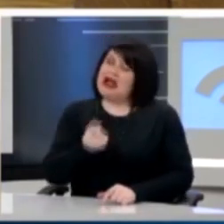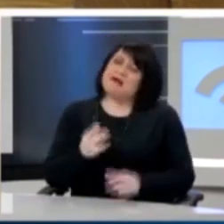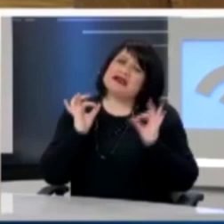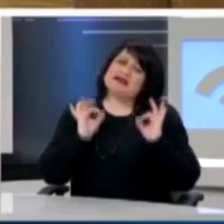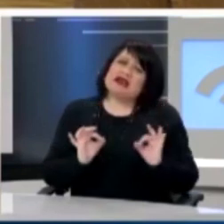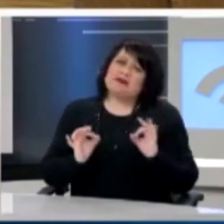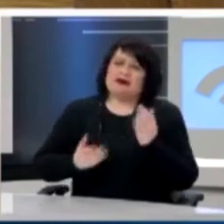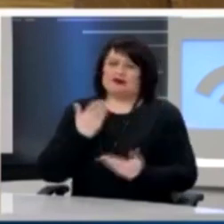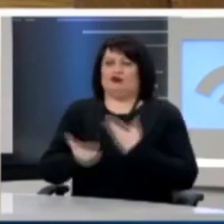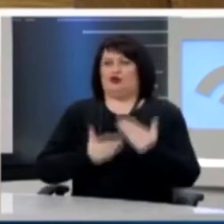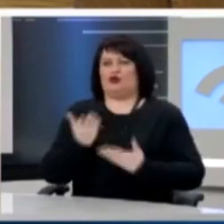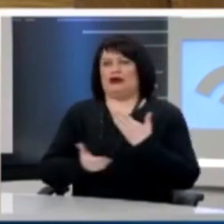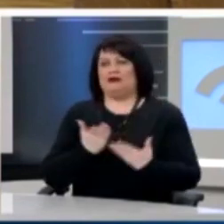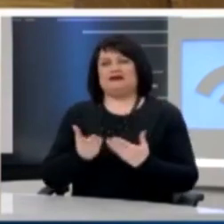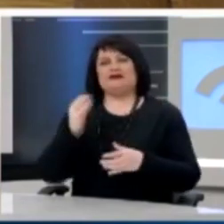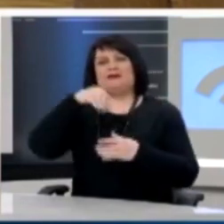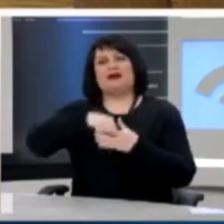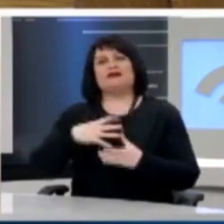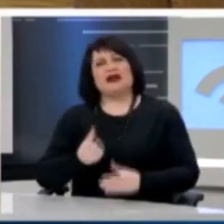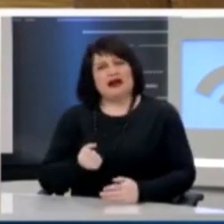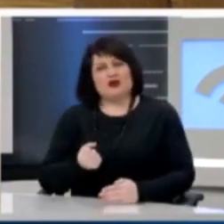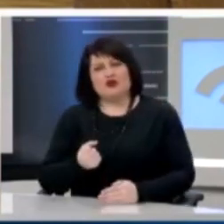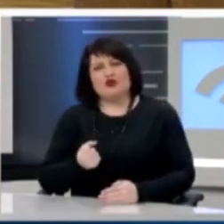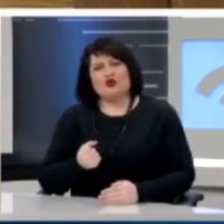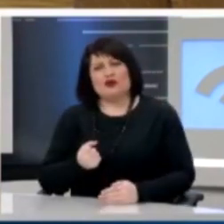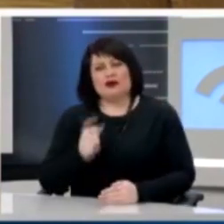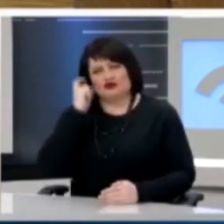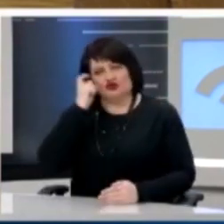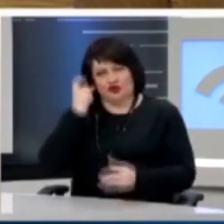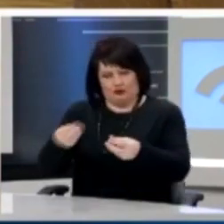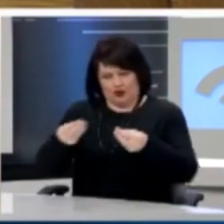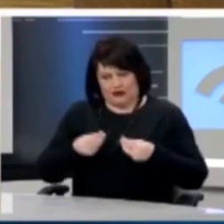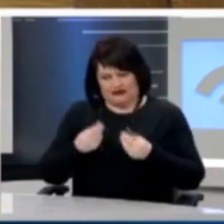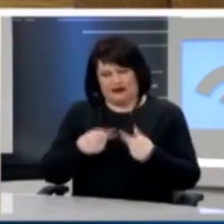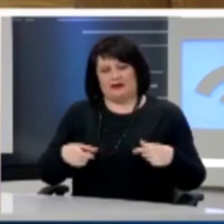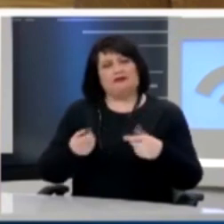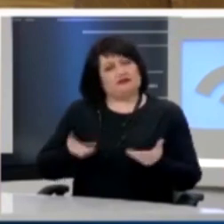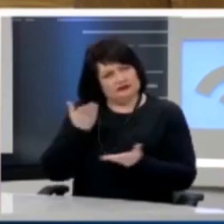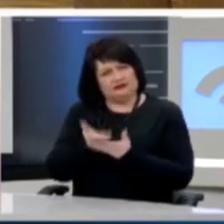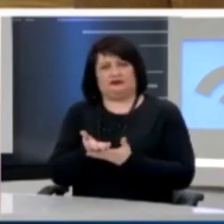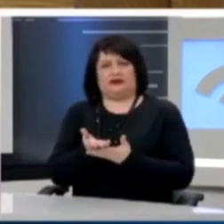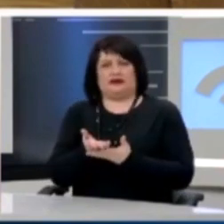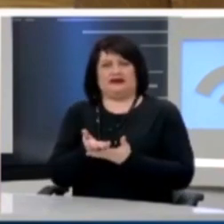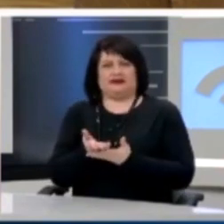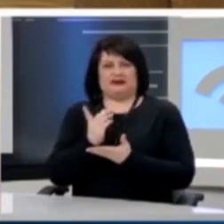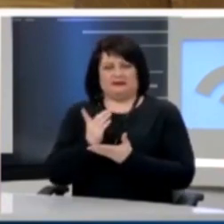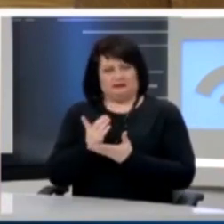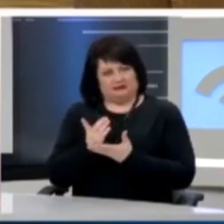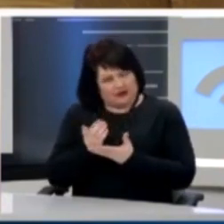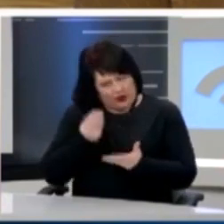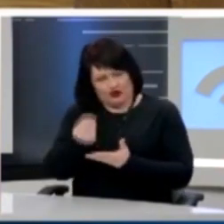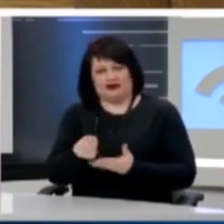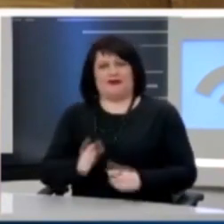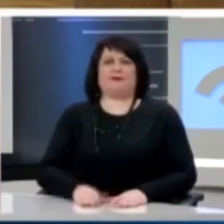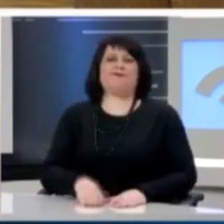συγκεκριμένες προτάσεις που περιλαμβάνονται στο πόρισμα που καταθέσαμε μέσα στη Βουλή. Για τα